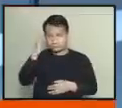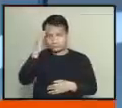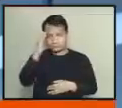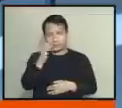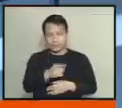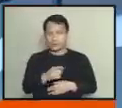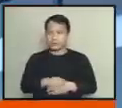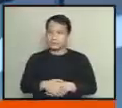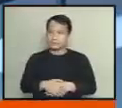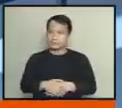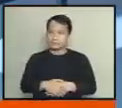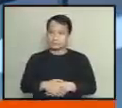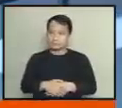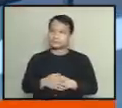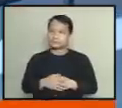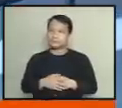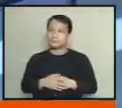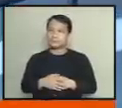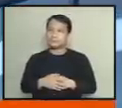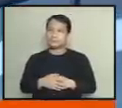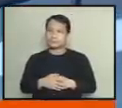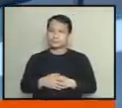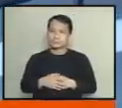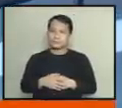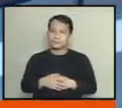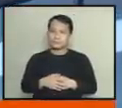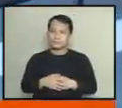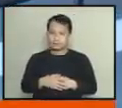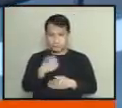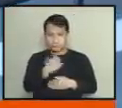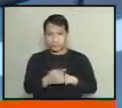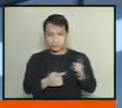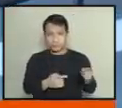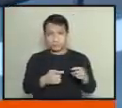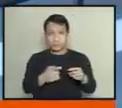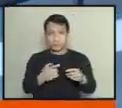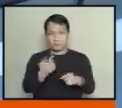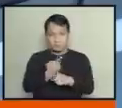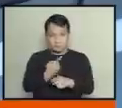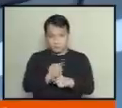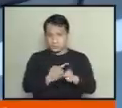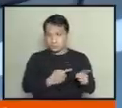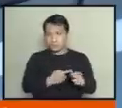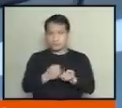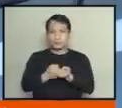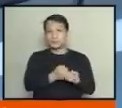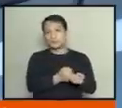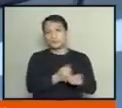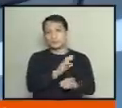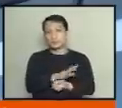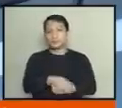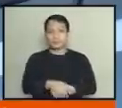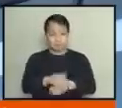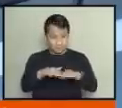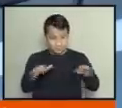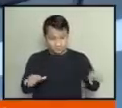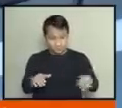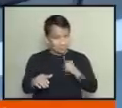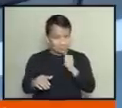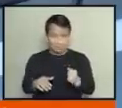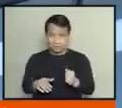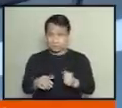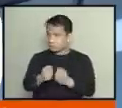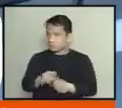po. Okay, alam niyo na yun, kahit na ilang babae ang kakarelasyon niya. Pero may karapatan kayo para doon sa suporta sa mga bata. Hindi